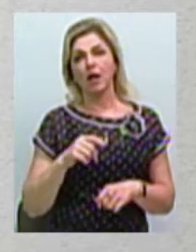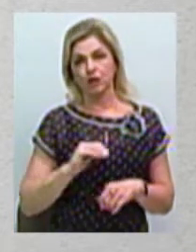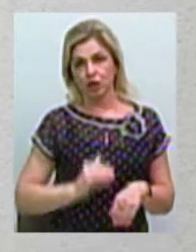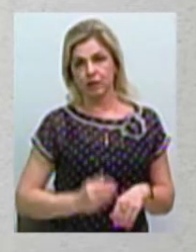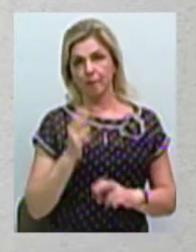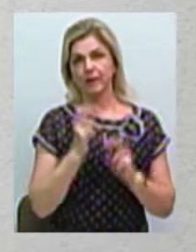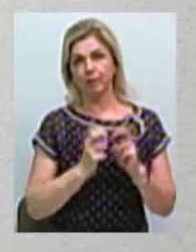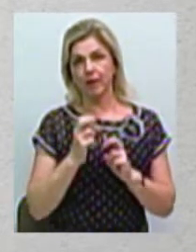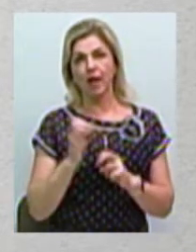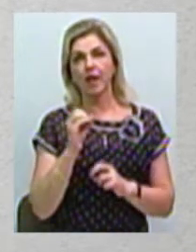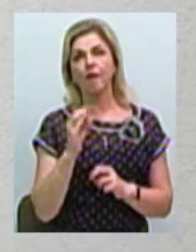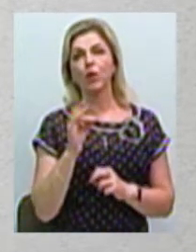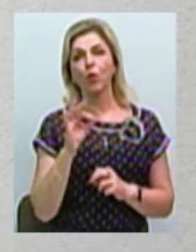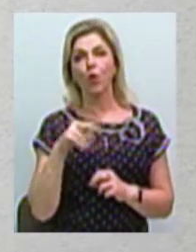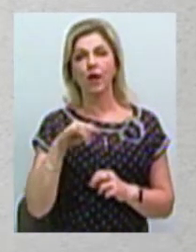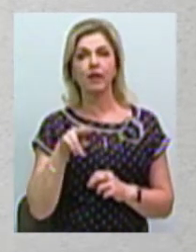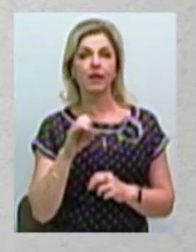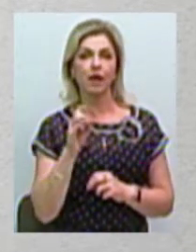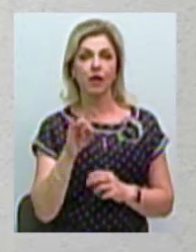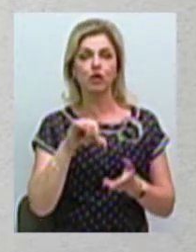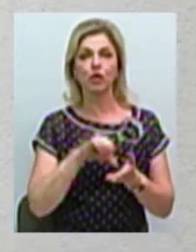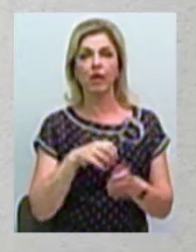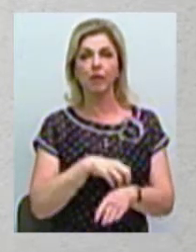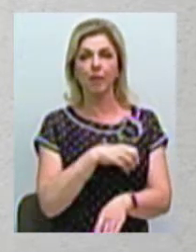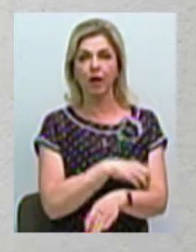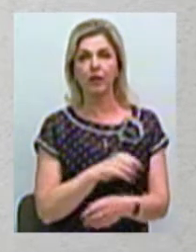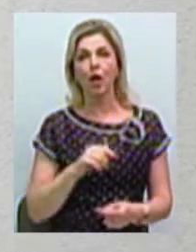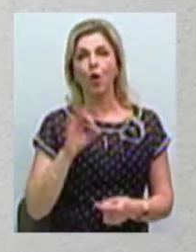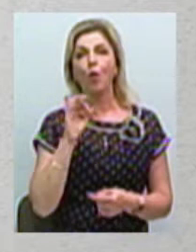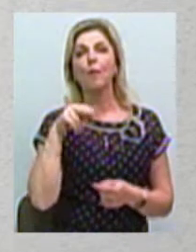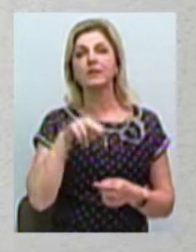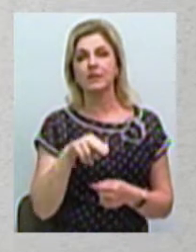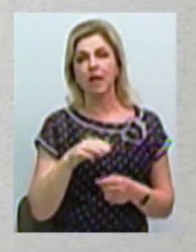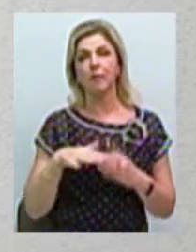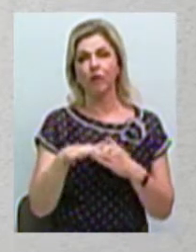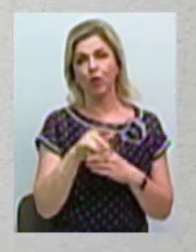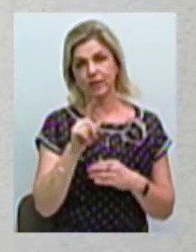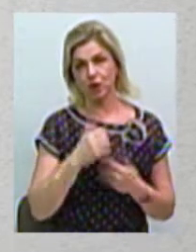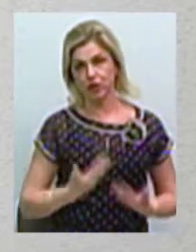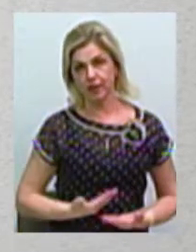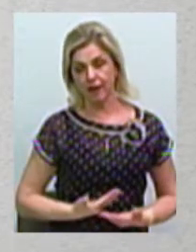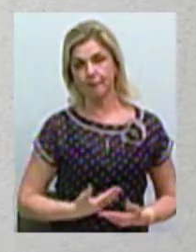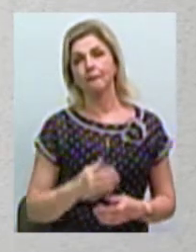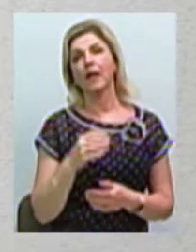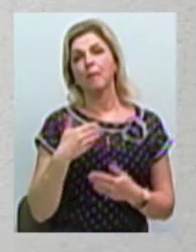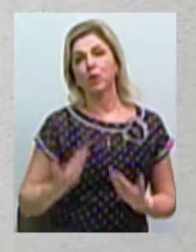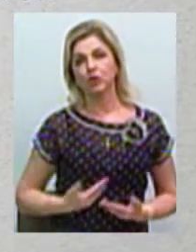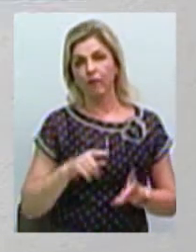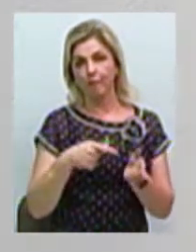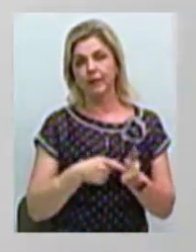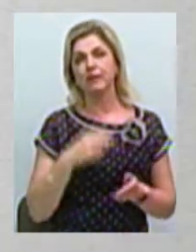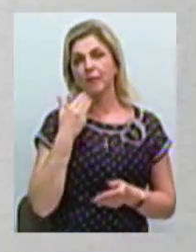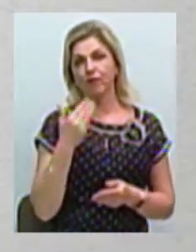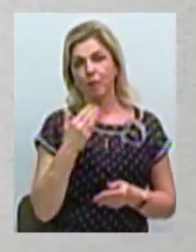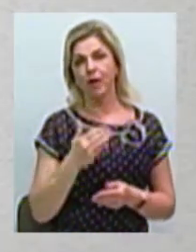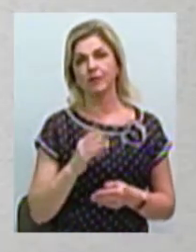підприємства «Євролідер». Член політичної партії «Опозиційна платформа за життя». Проживає в місті Первомайськ Миколаївської